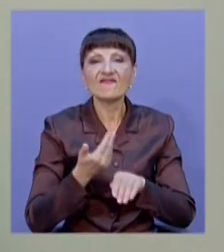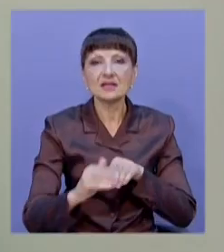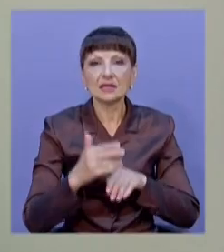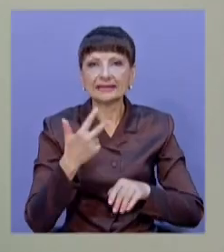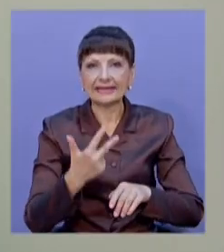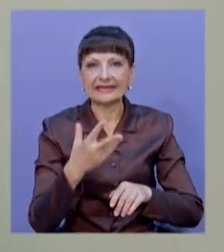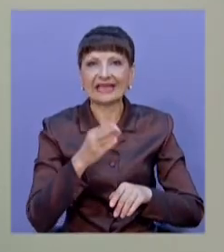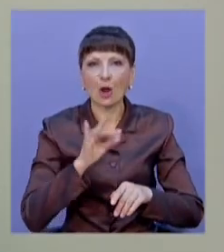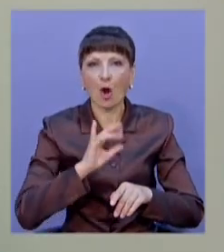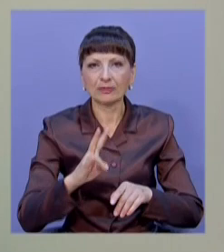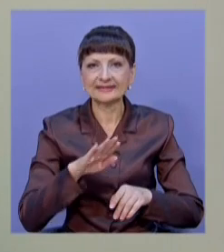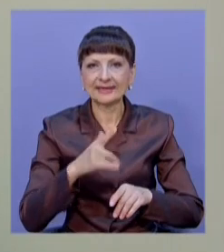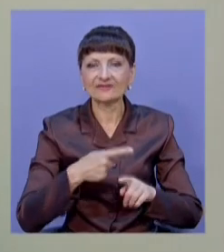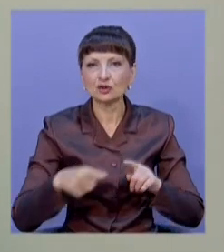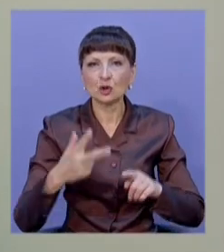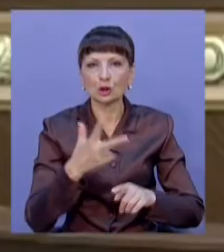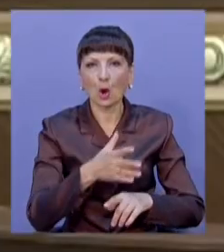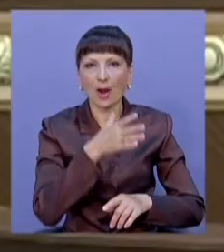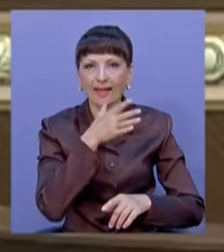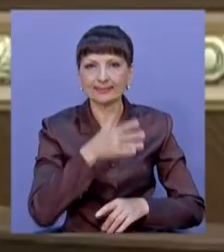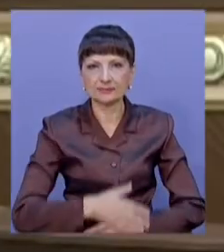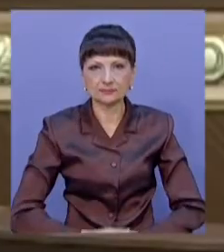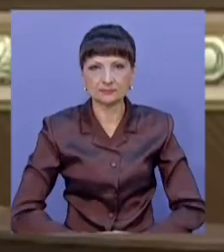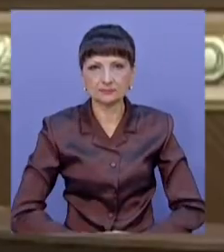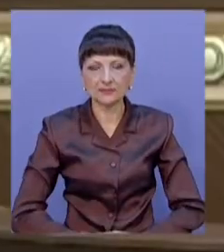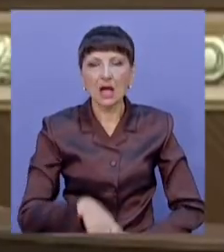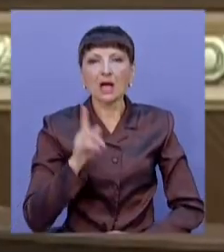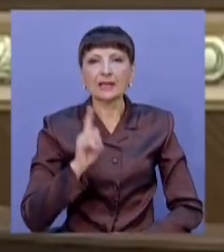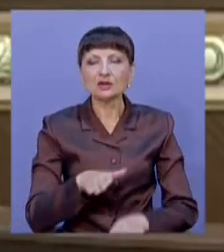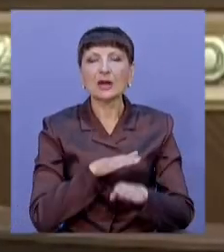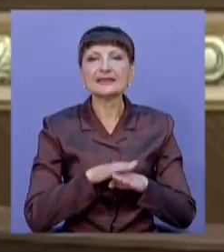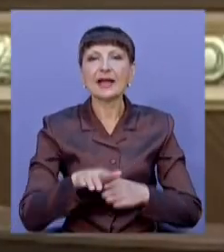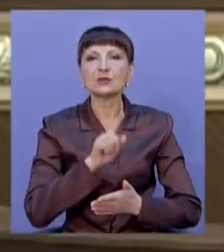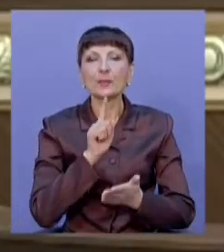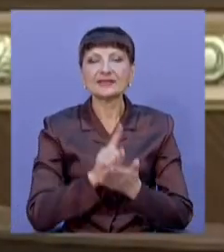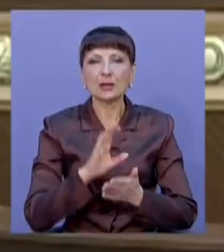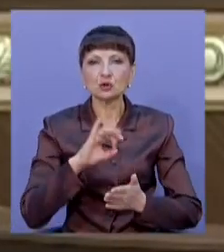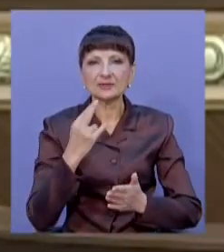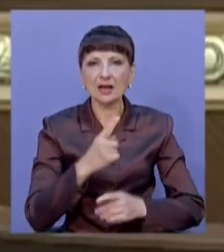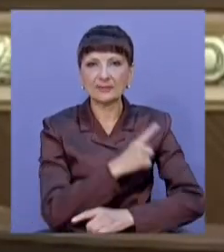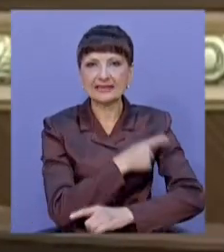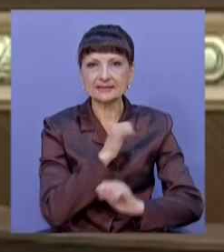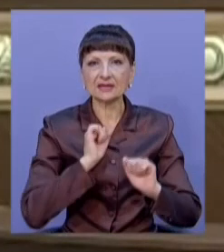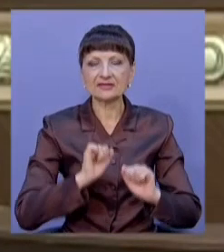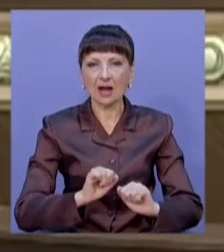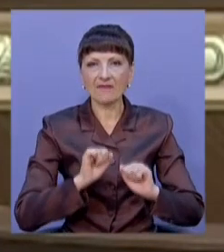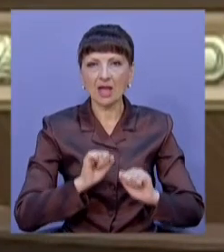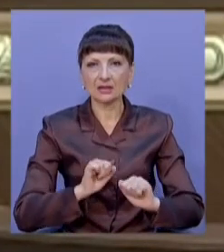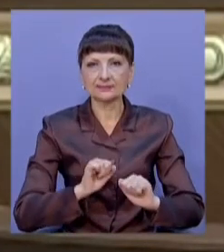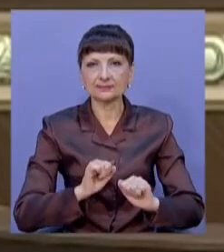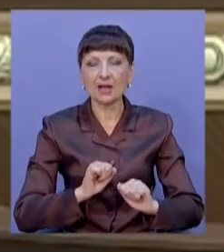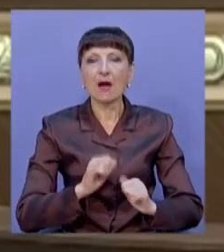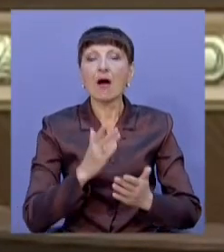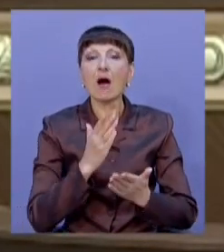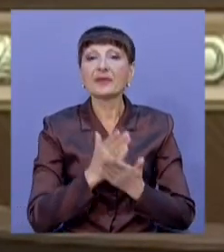3 триллиона тенге в течение 3 лет. В свою очередь, реализация обязательного социального медицинского страхования